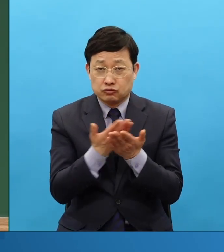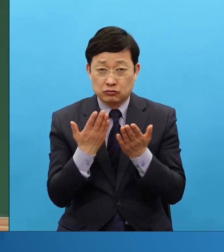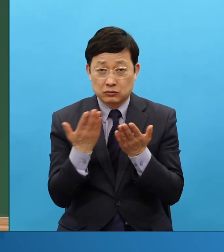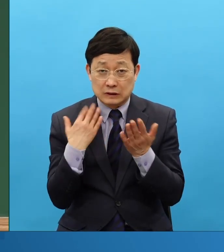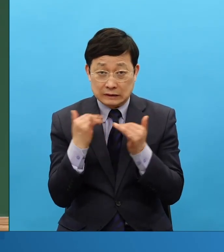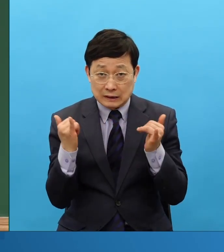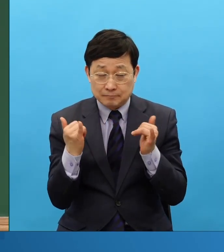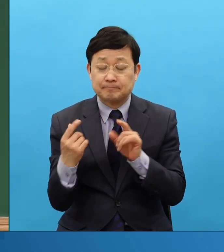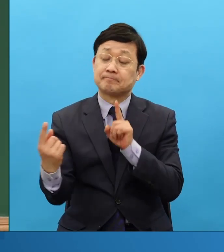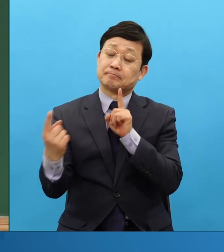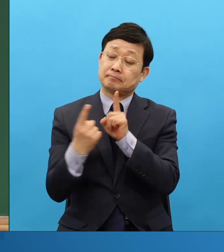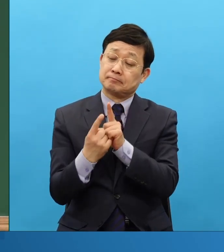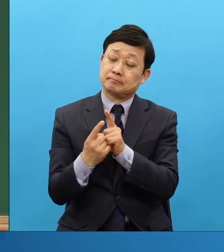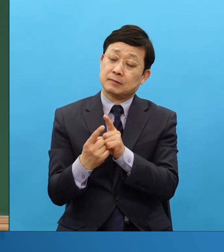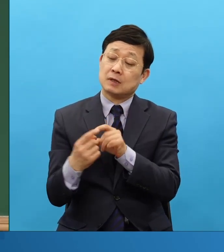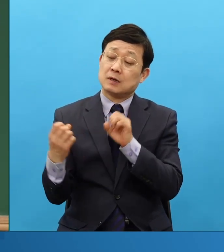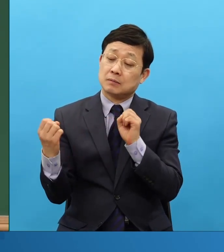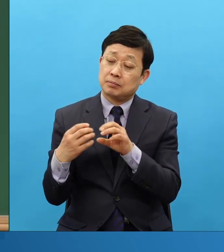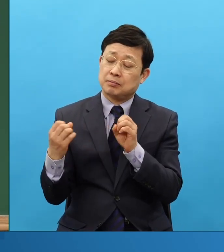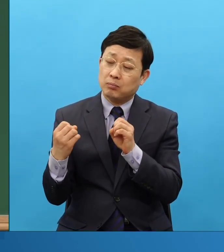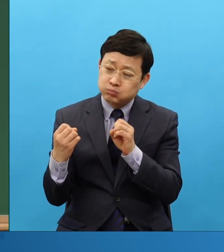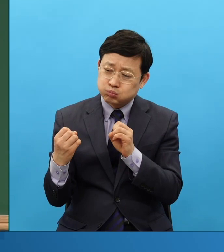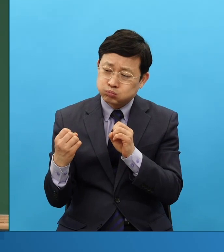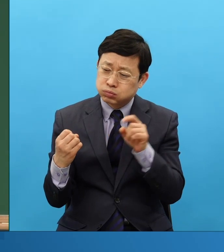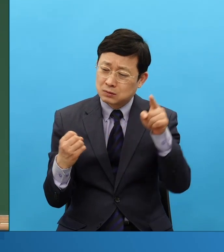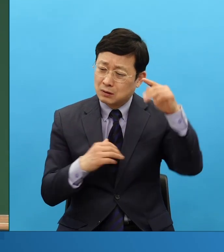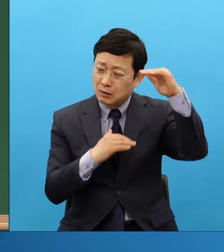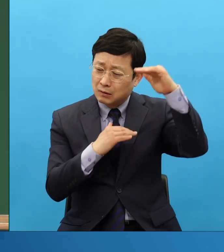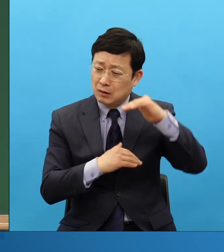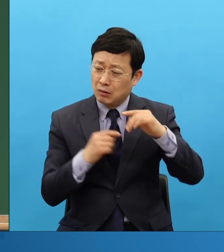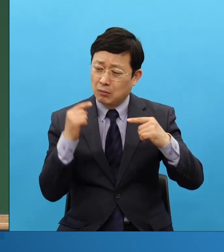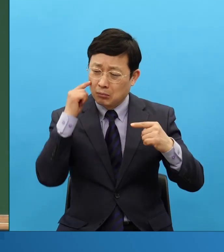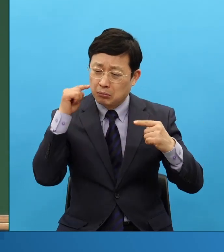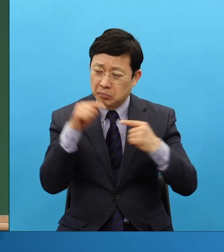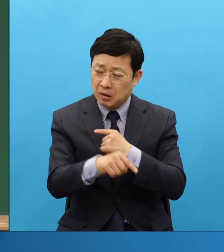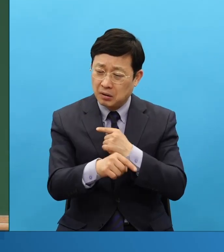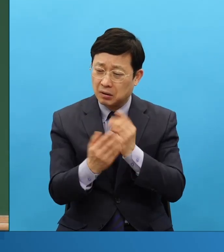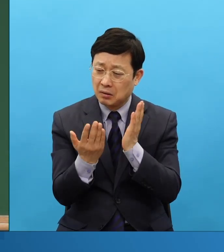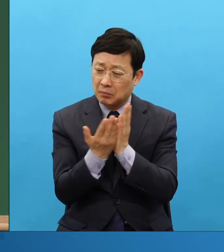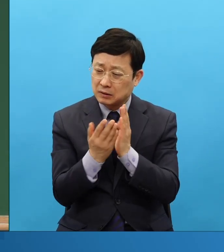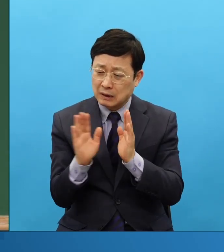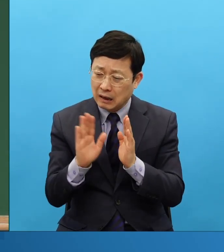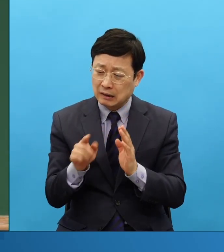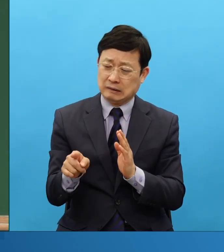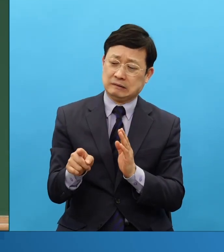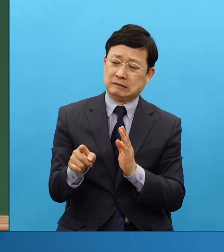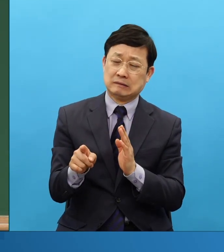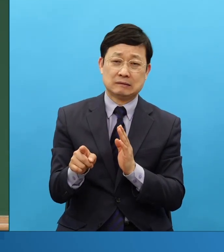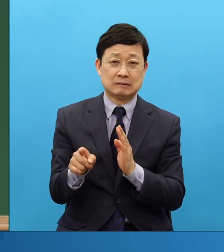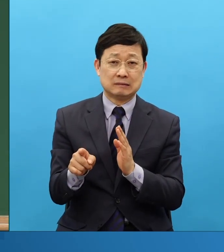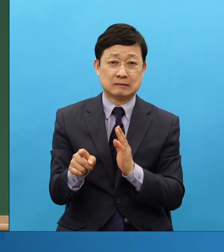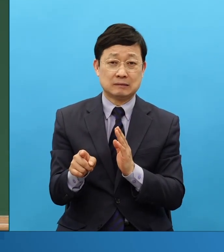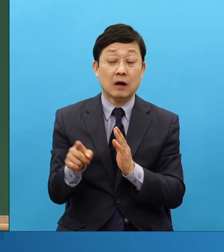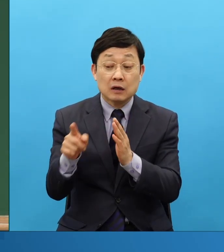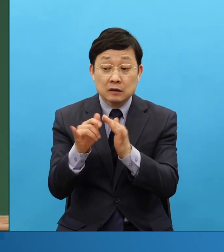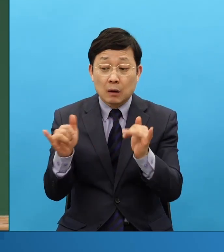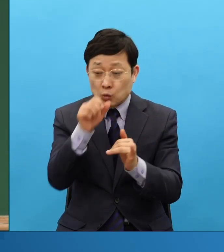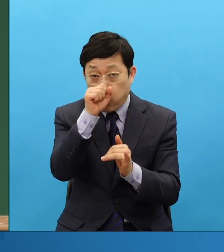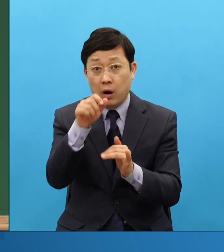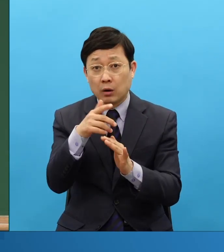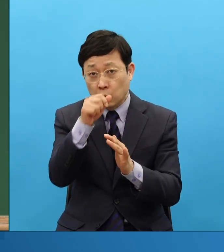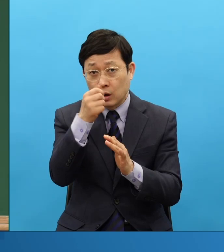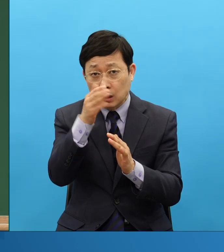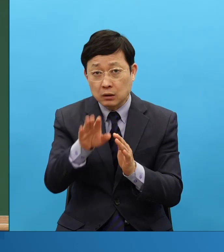feel this with the church officers when they're 그렇습니다. giving worship, but when you really talk with them or have a conversation with them, they're so far away 네. from these things. 사람이 나빠서 그런 게 아니고